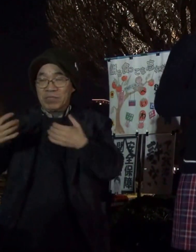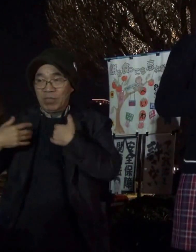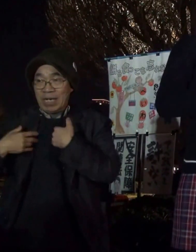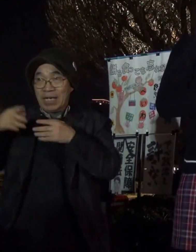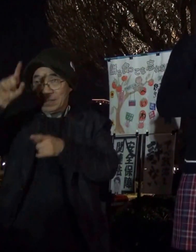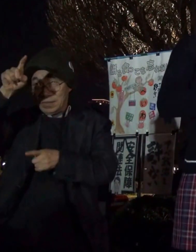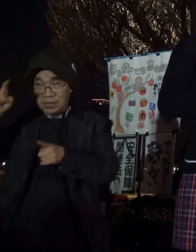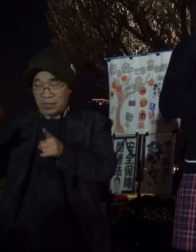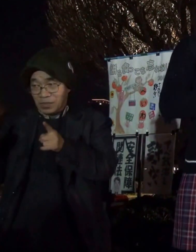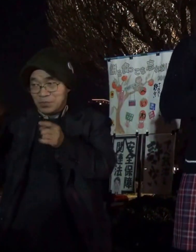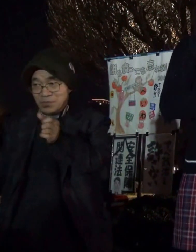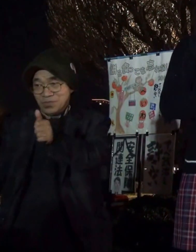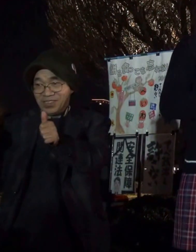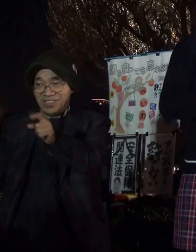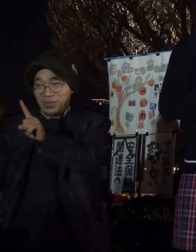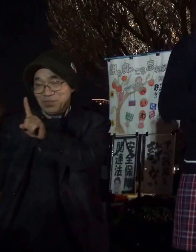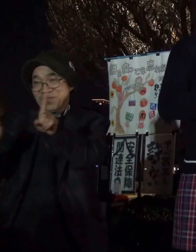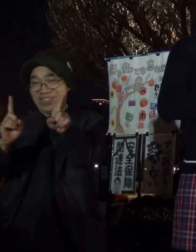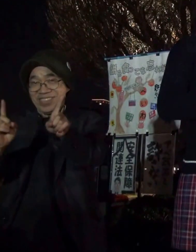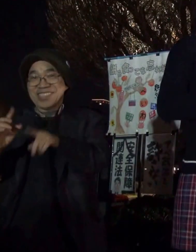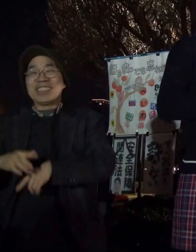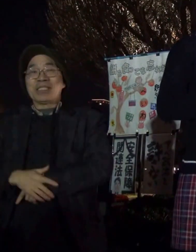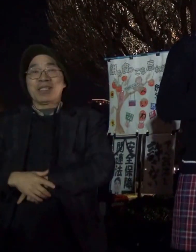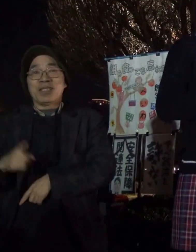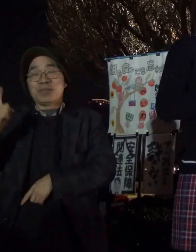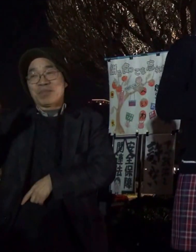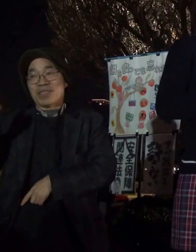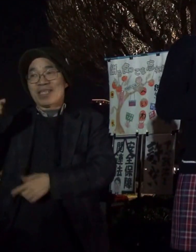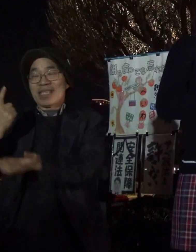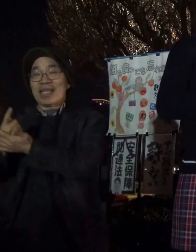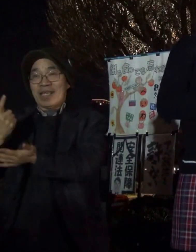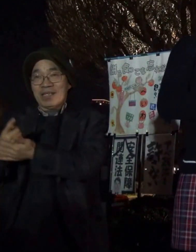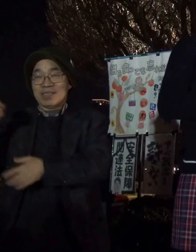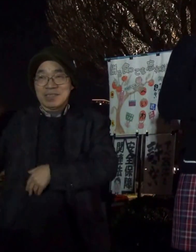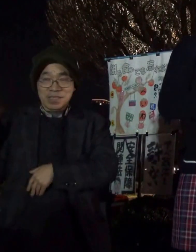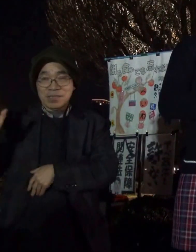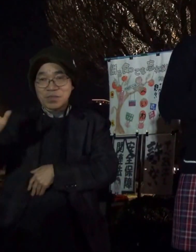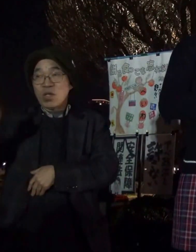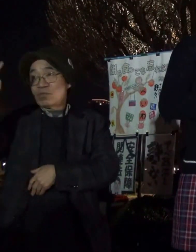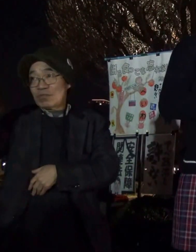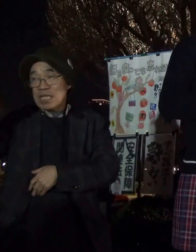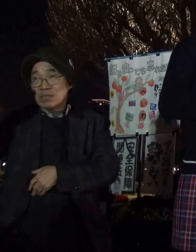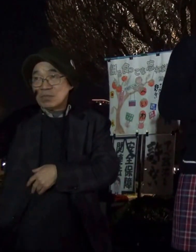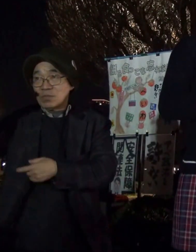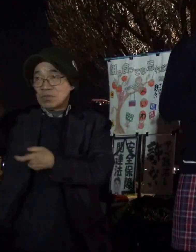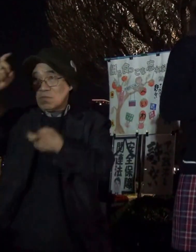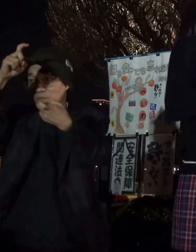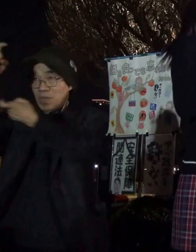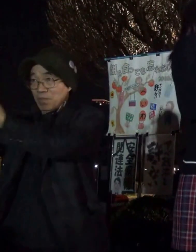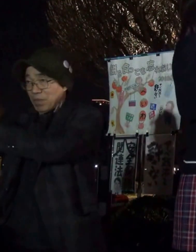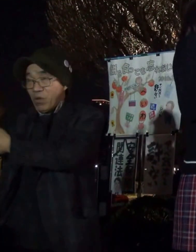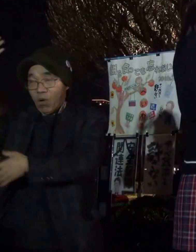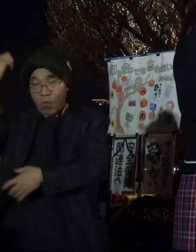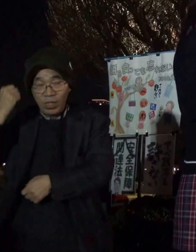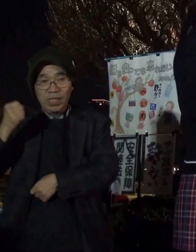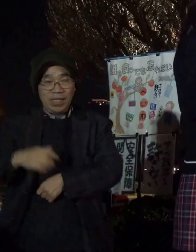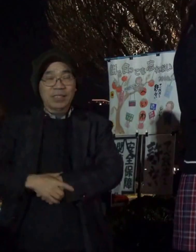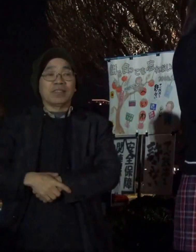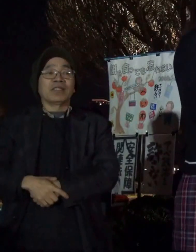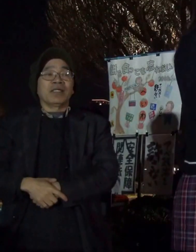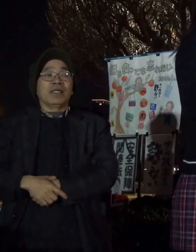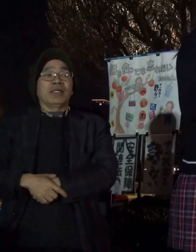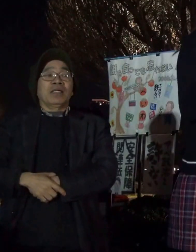脳の活性化にもいいですなんだっけなってね、はい、それなのでこの2つを覚えてください。じゃあまずは私たちだけ